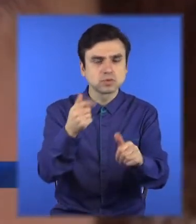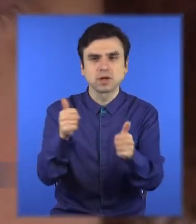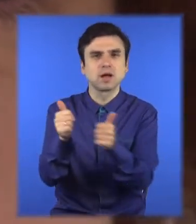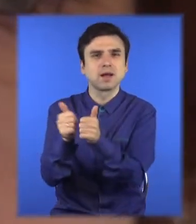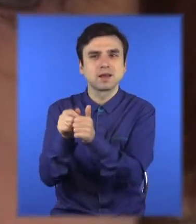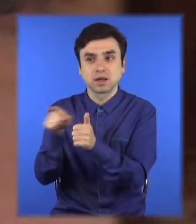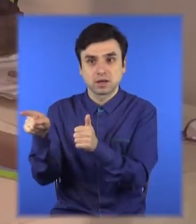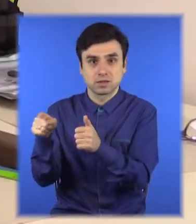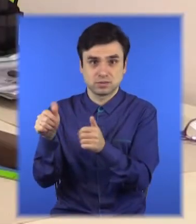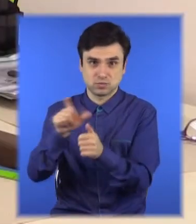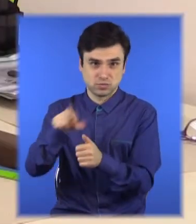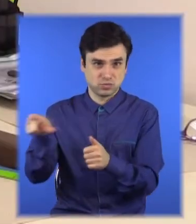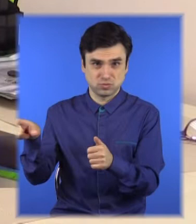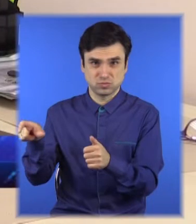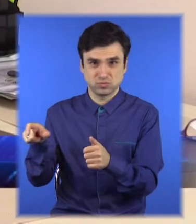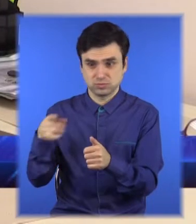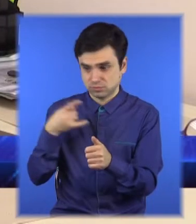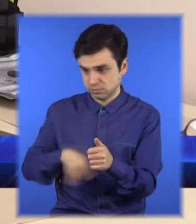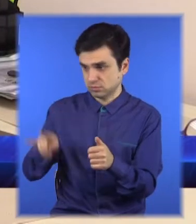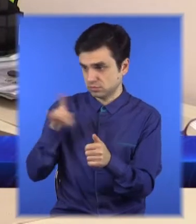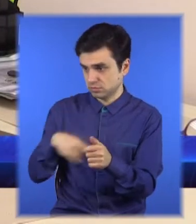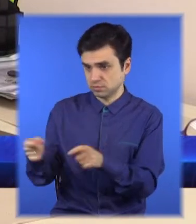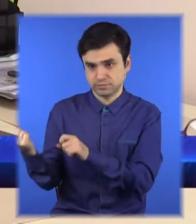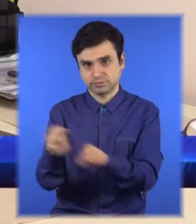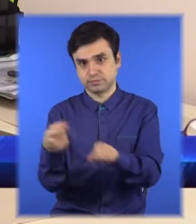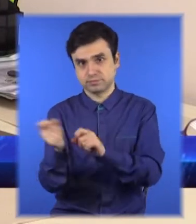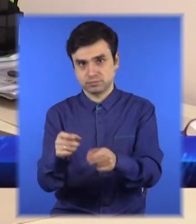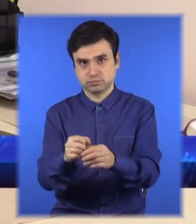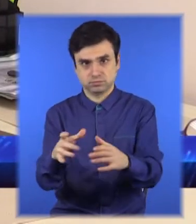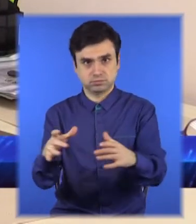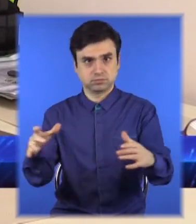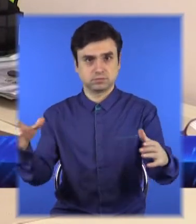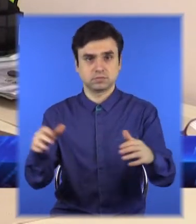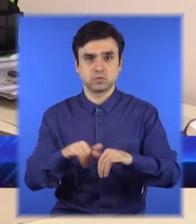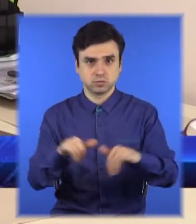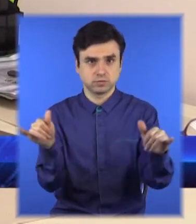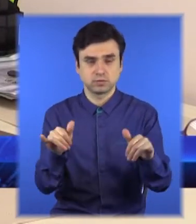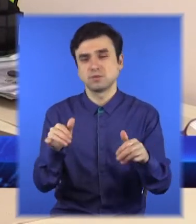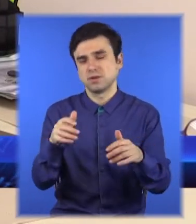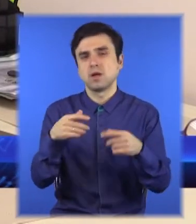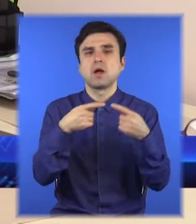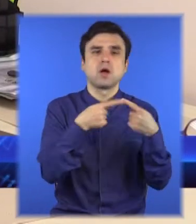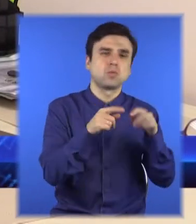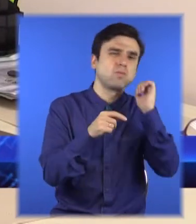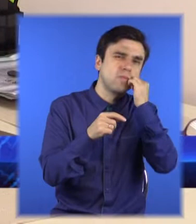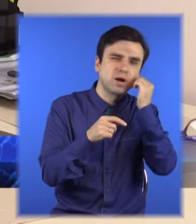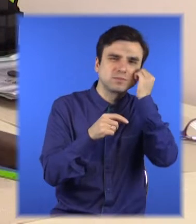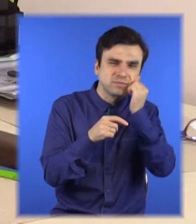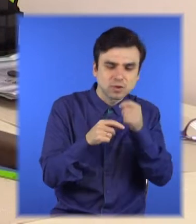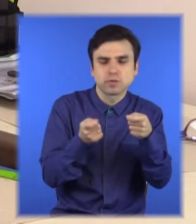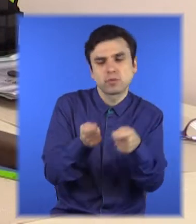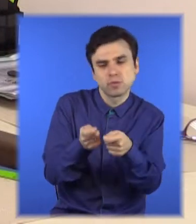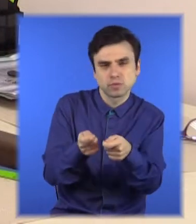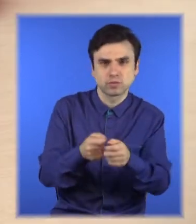їх ніхто не стерилізує. Там люди кормят собак, да, но им туда постоянно подбрасывают с частного сектора собак,